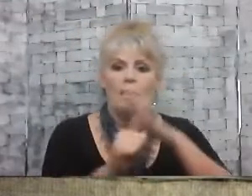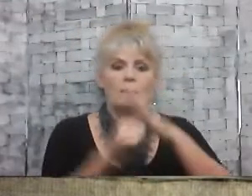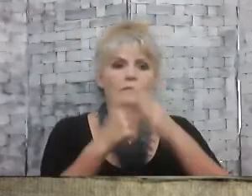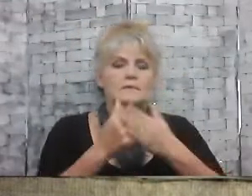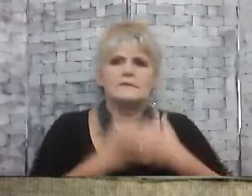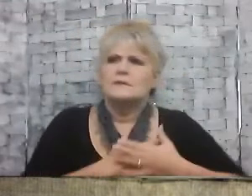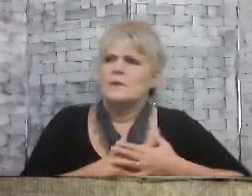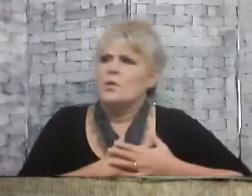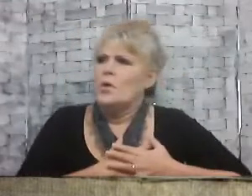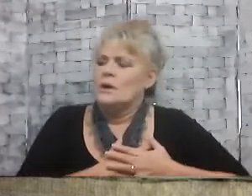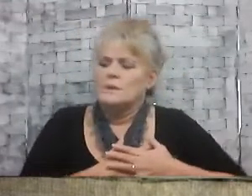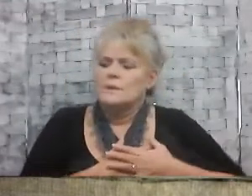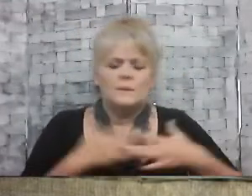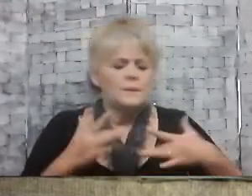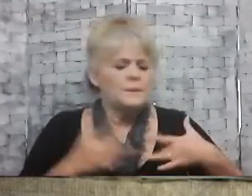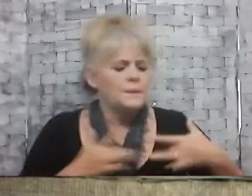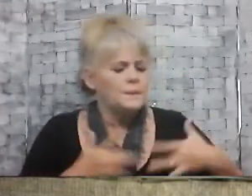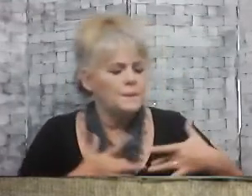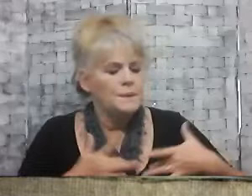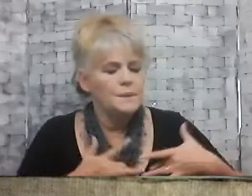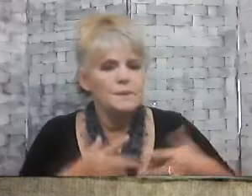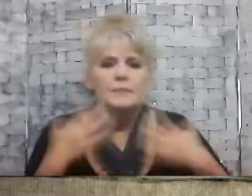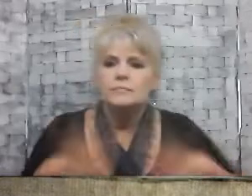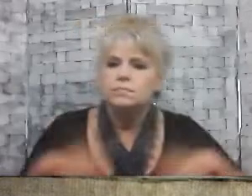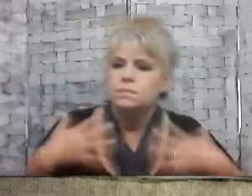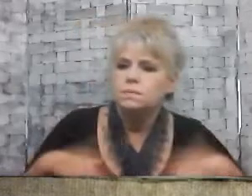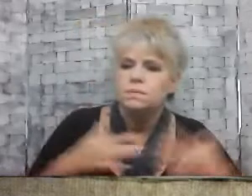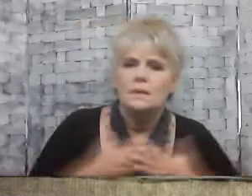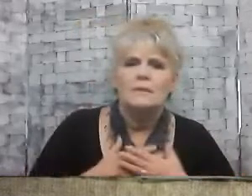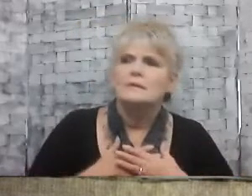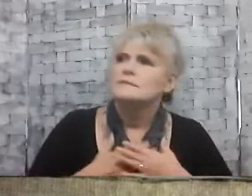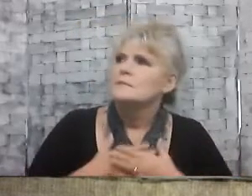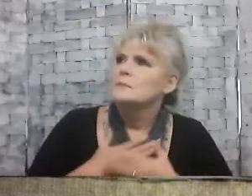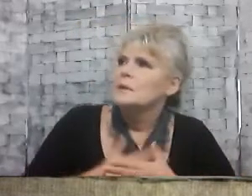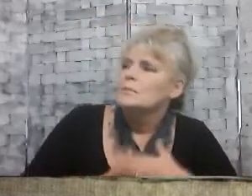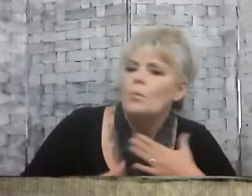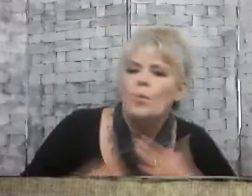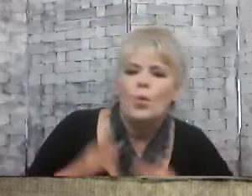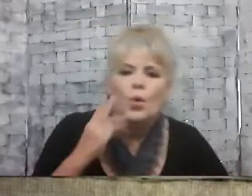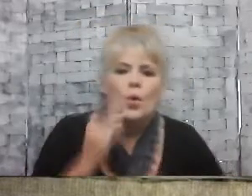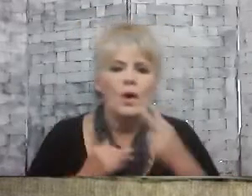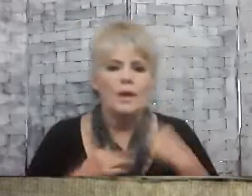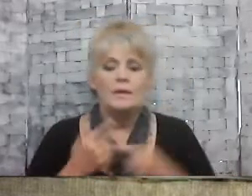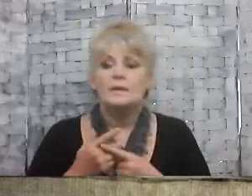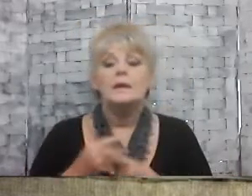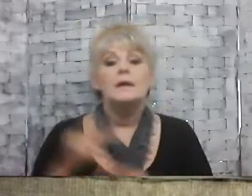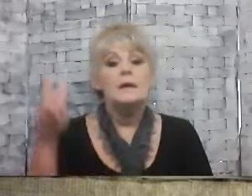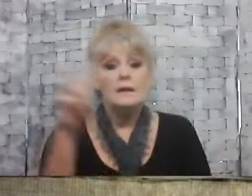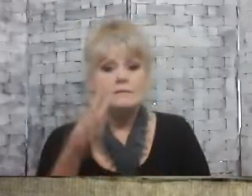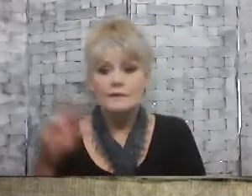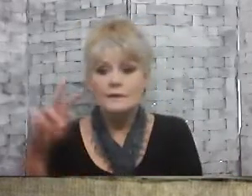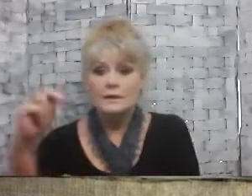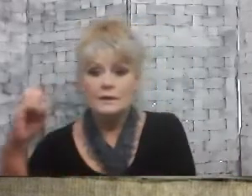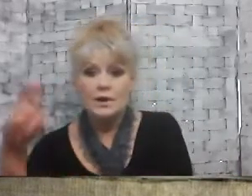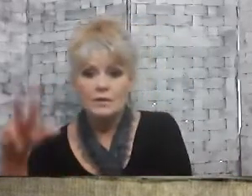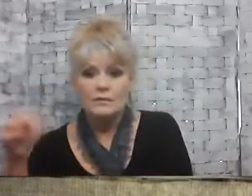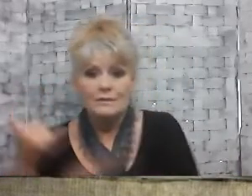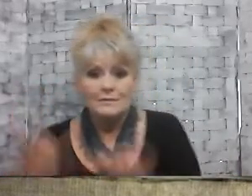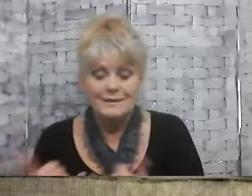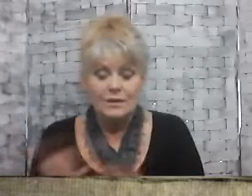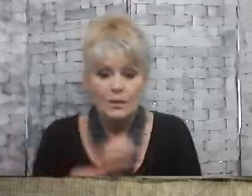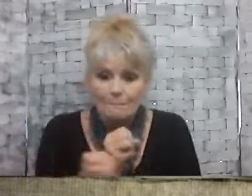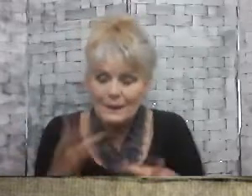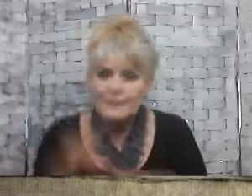heeft, wat jou hart gegrijpt heeft, wat jou beweegt heeft? Wie dan nou wel